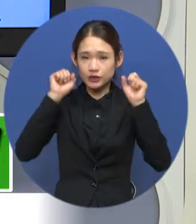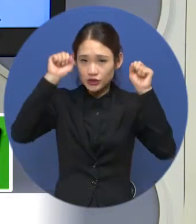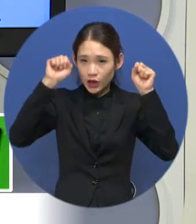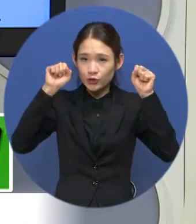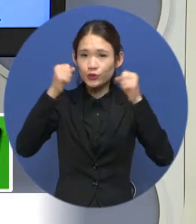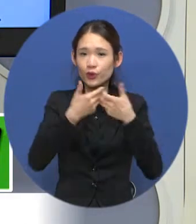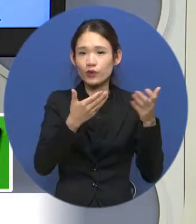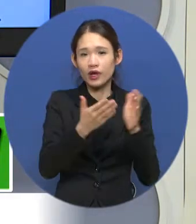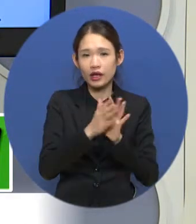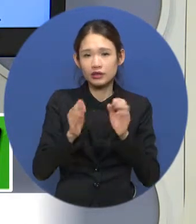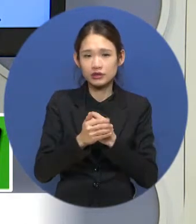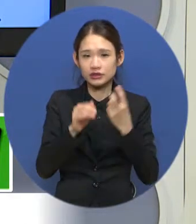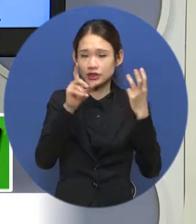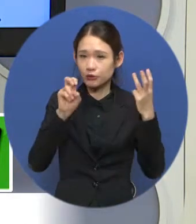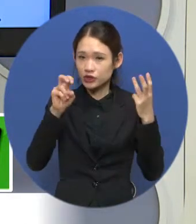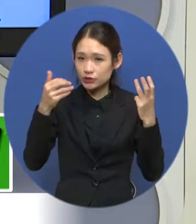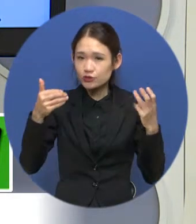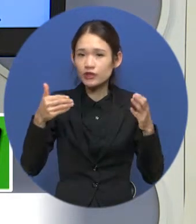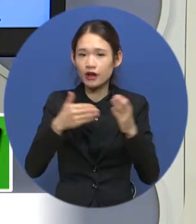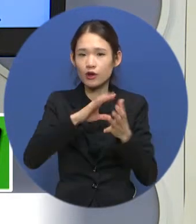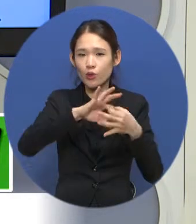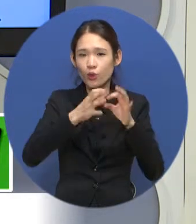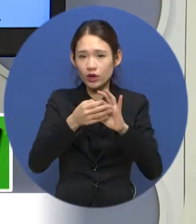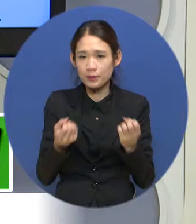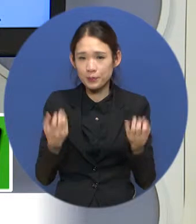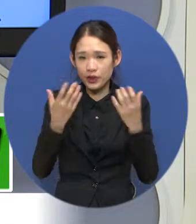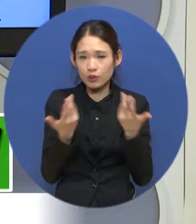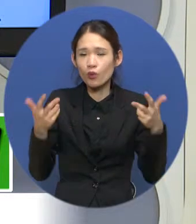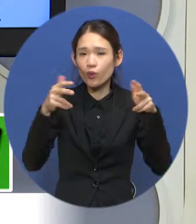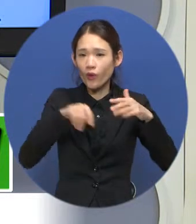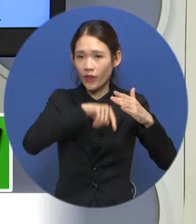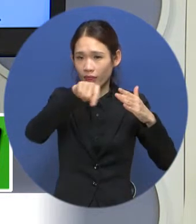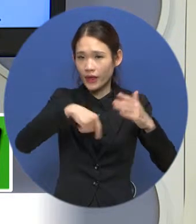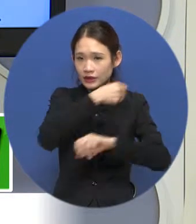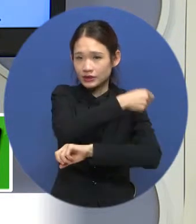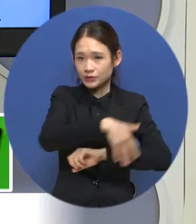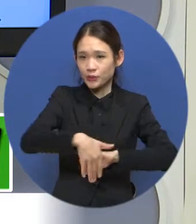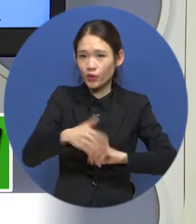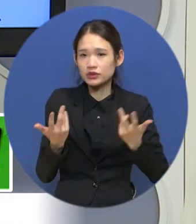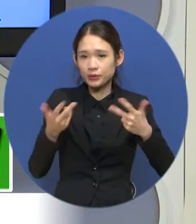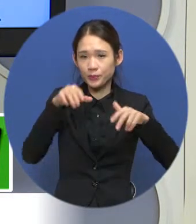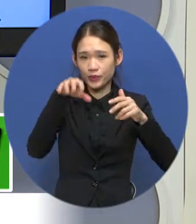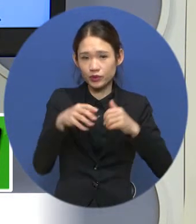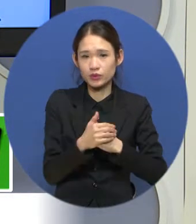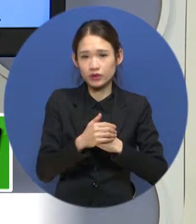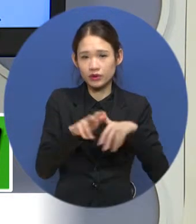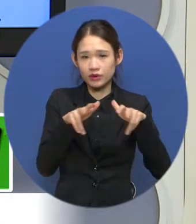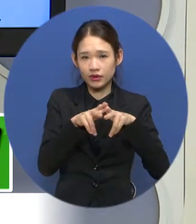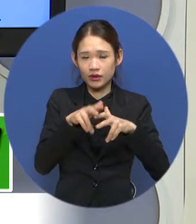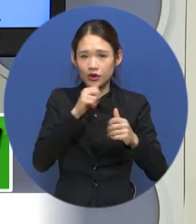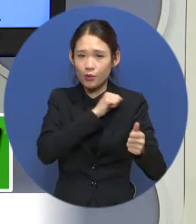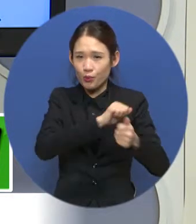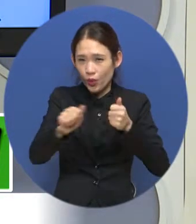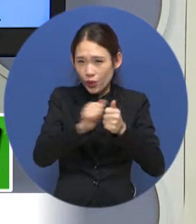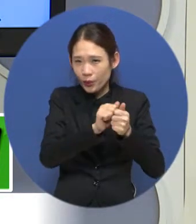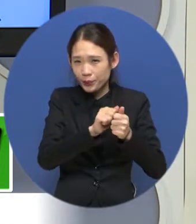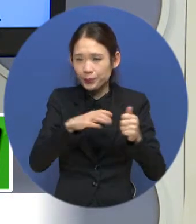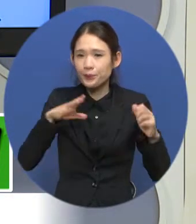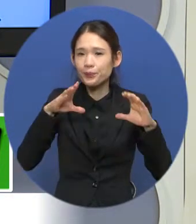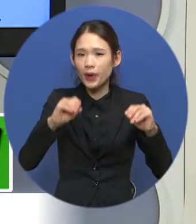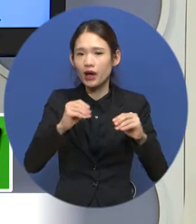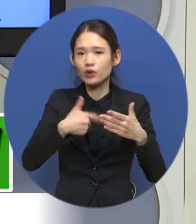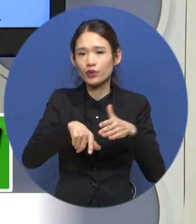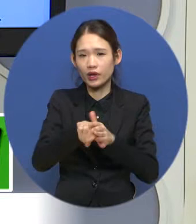29일까지 올림픽공원 될 스포츠 비즈 볼에서 장애인 체육계 폭력 근절을 위한 권역별 포럼을